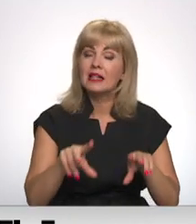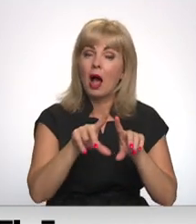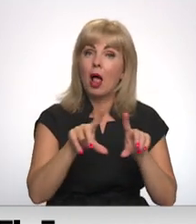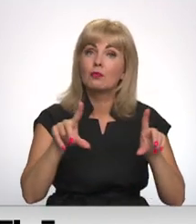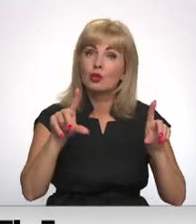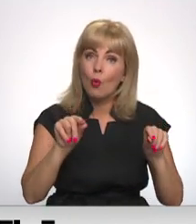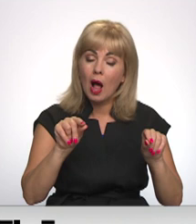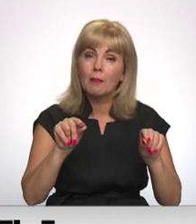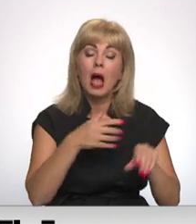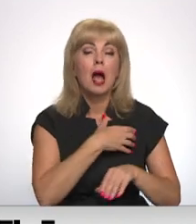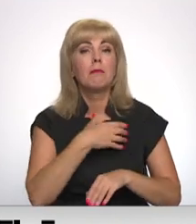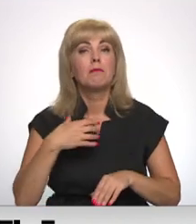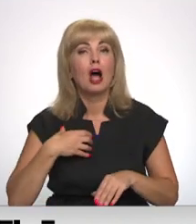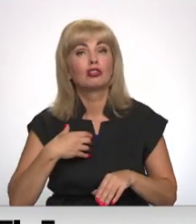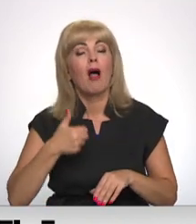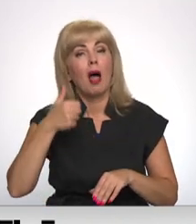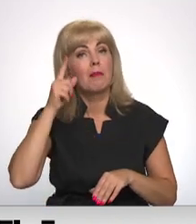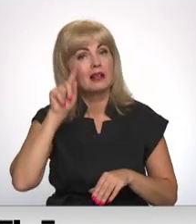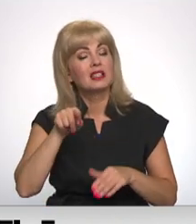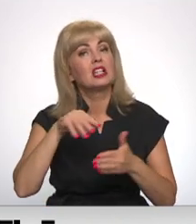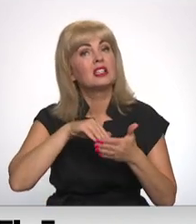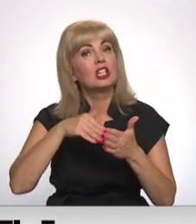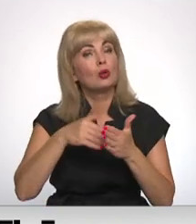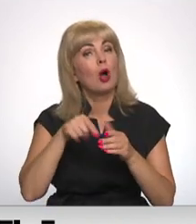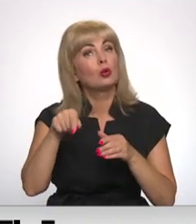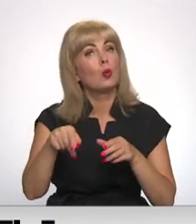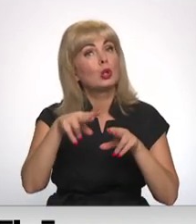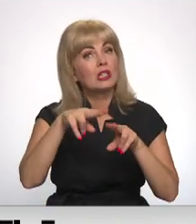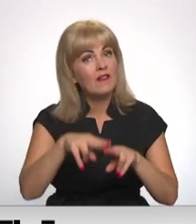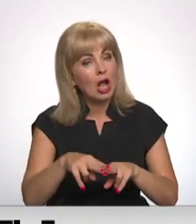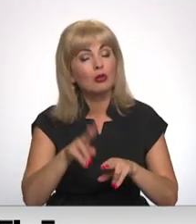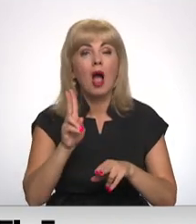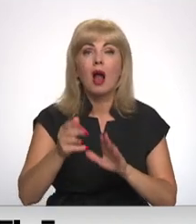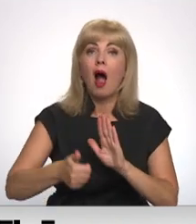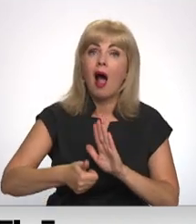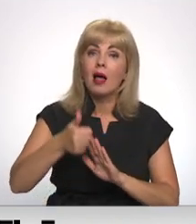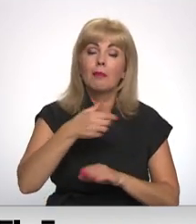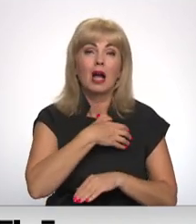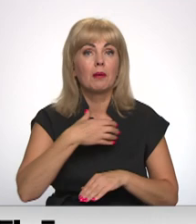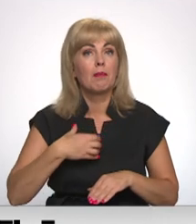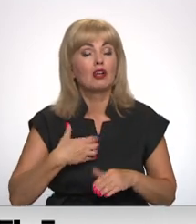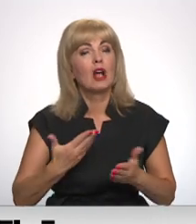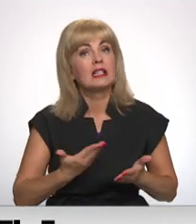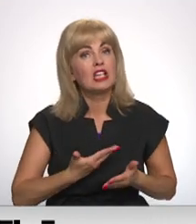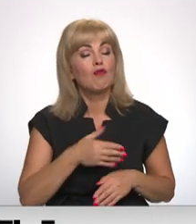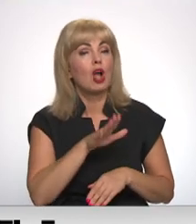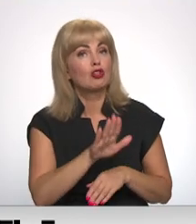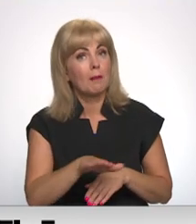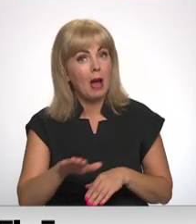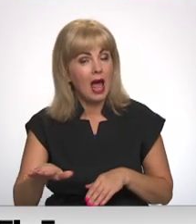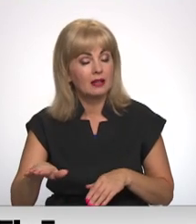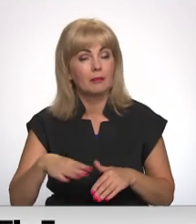skolām, jo pašvaldības vislabāk zina situāciju uz vietas un kā būtu labāk pašvaldībā dzīvojošajiem bērniem.